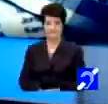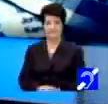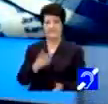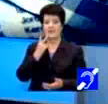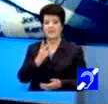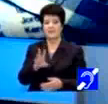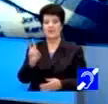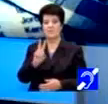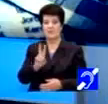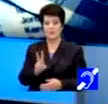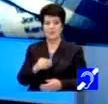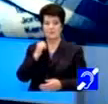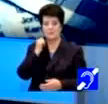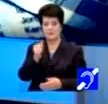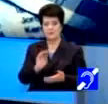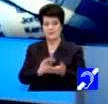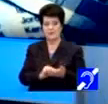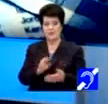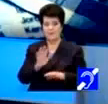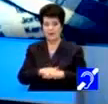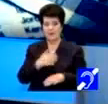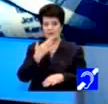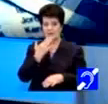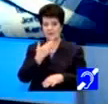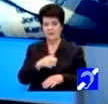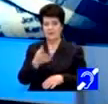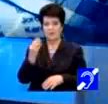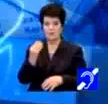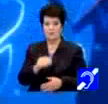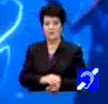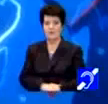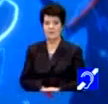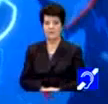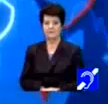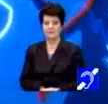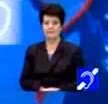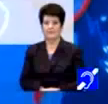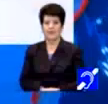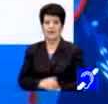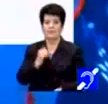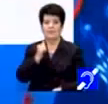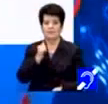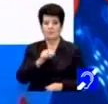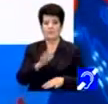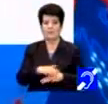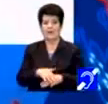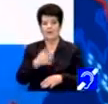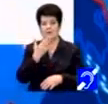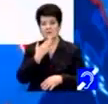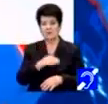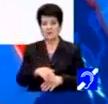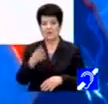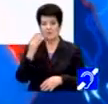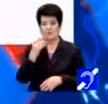Să vedem acum cotațiile valutare stabilite pentru mâine de Banca Națională a Moldovei. Pentru mâine, Banca Națională a Moldovei